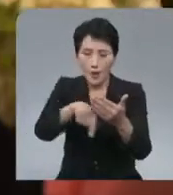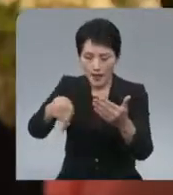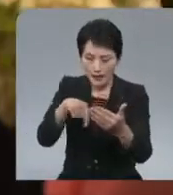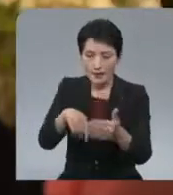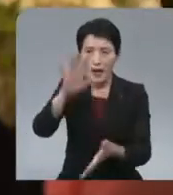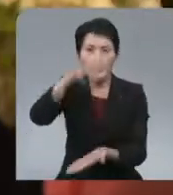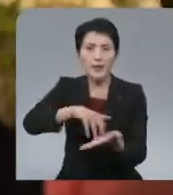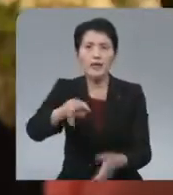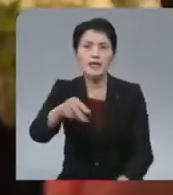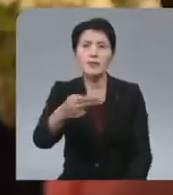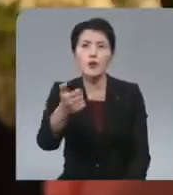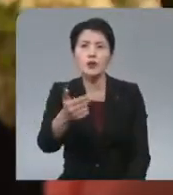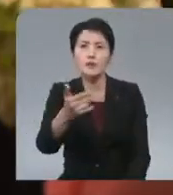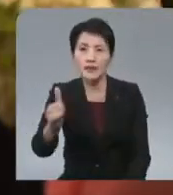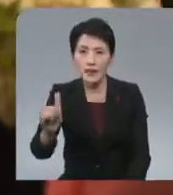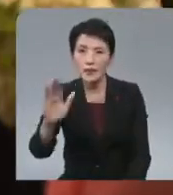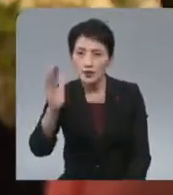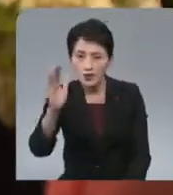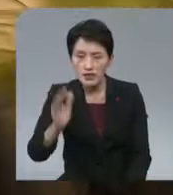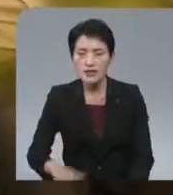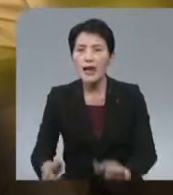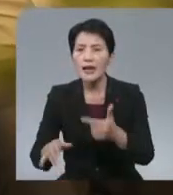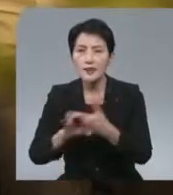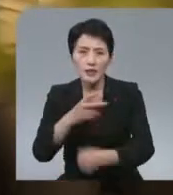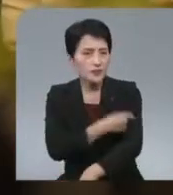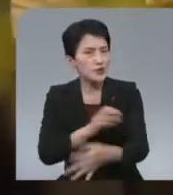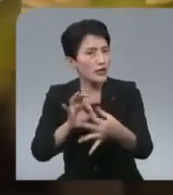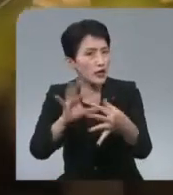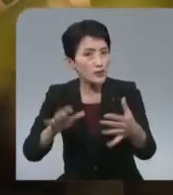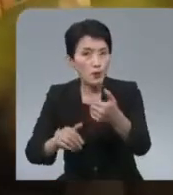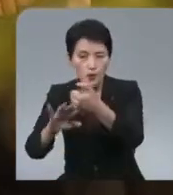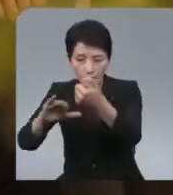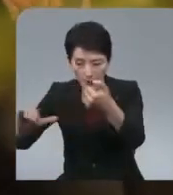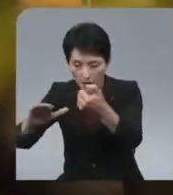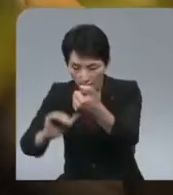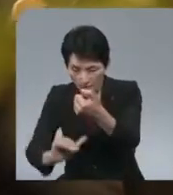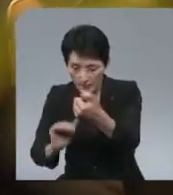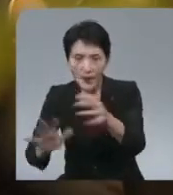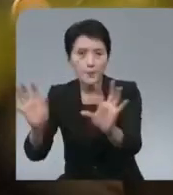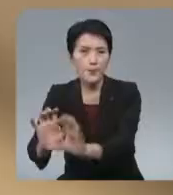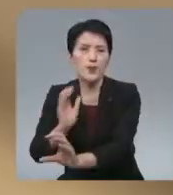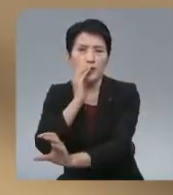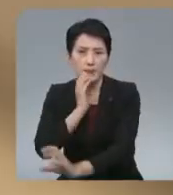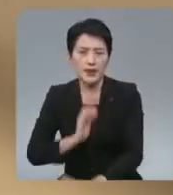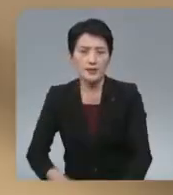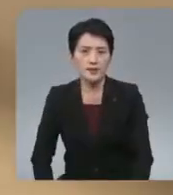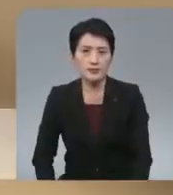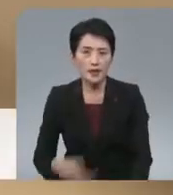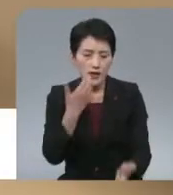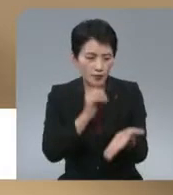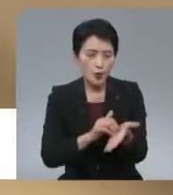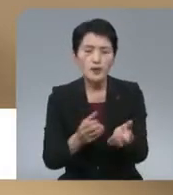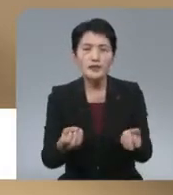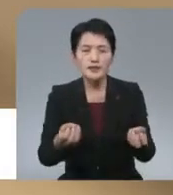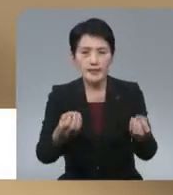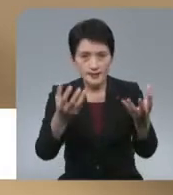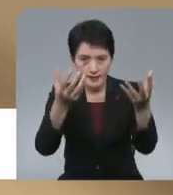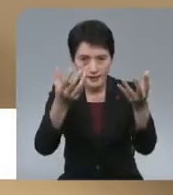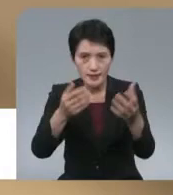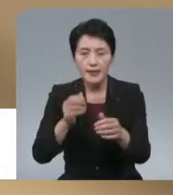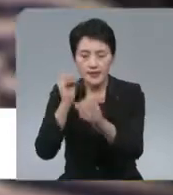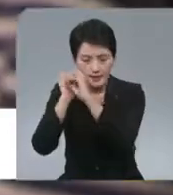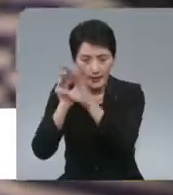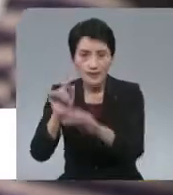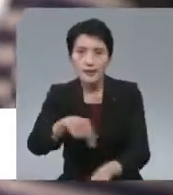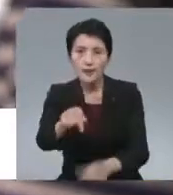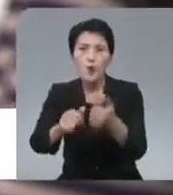mobilisant plus de 50 individus jusqu'à 290 5 personnes entièrement vaccinées peuvent se réunir